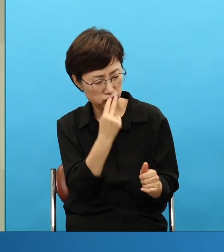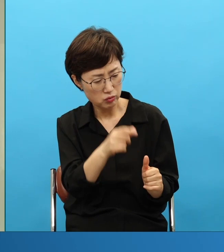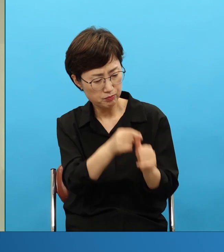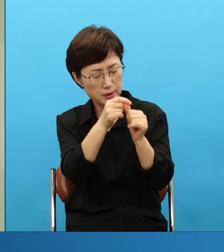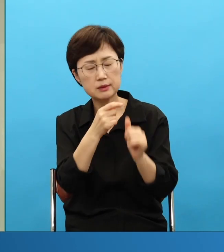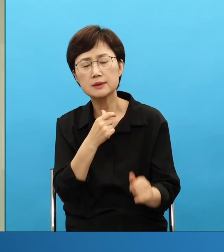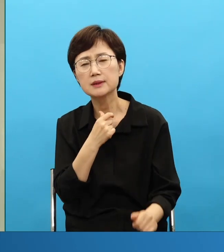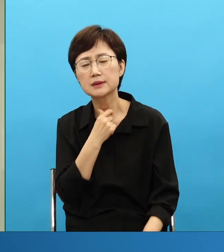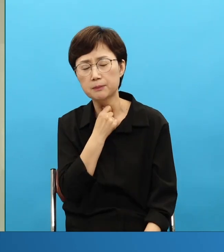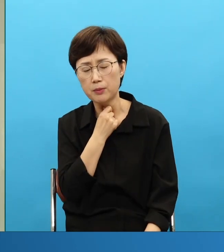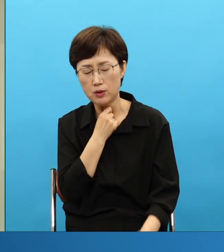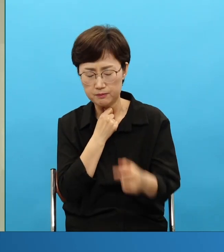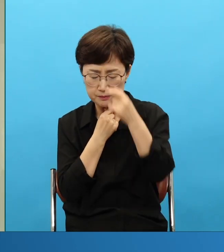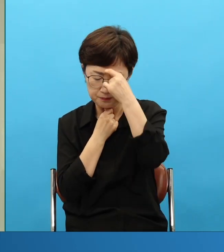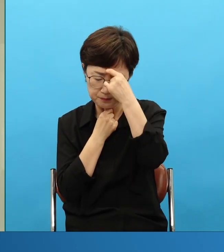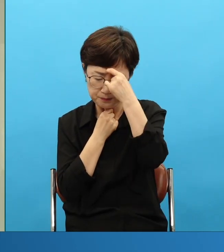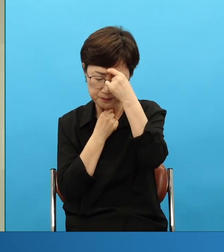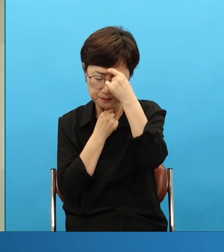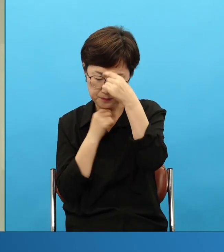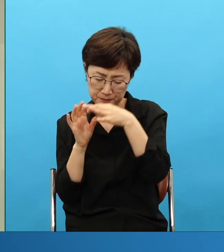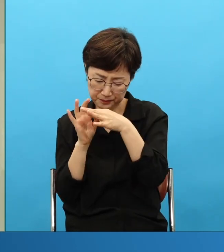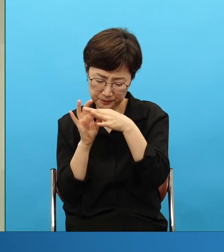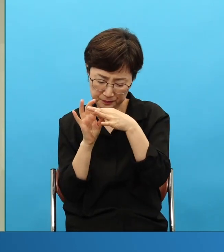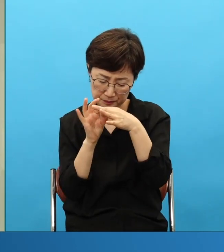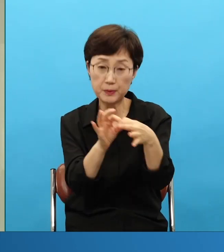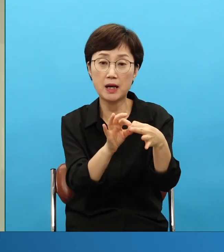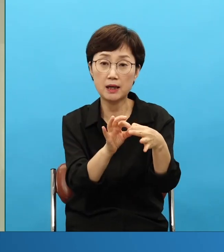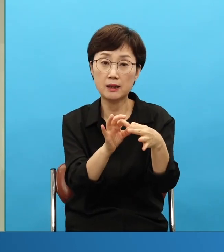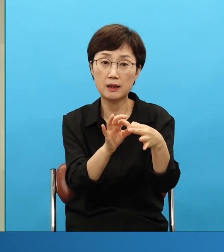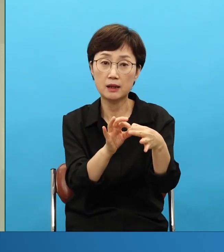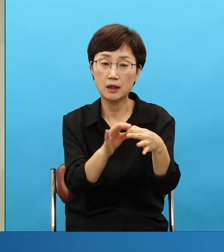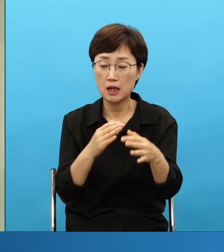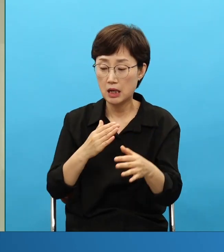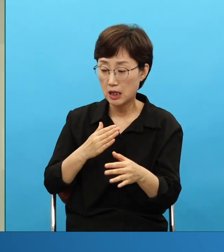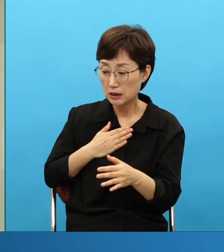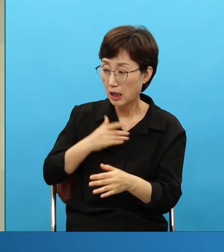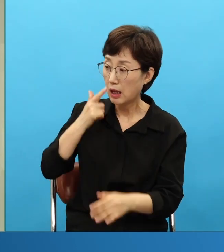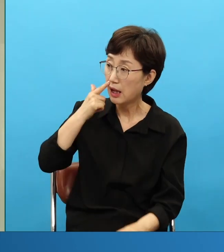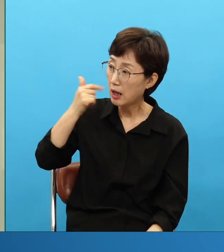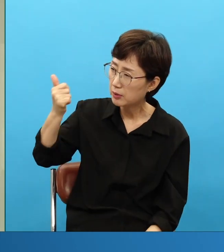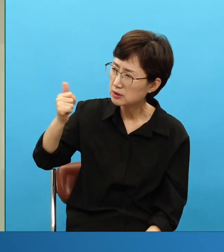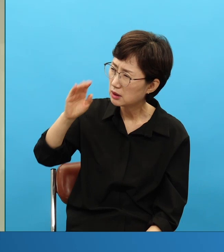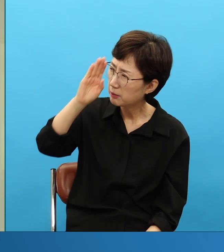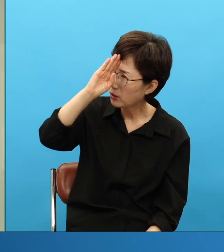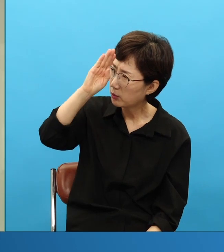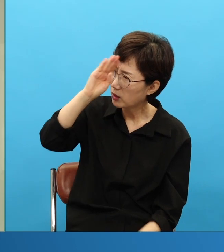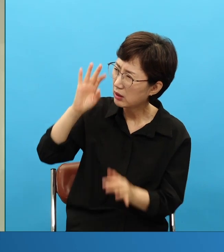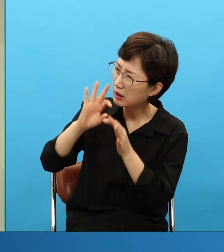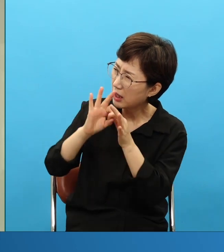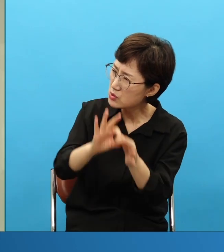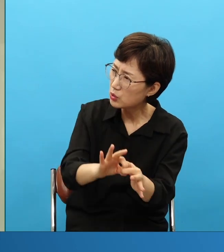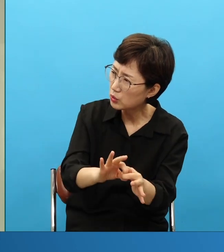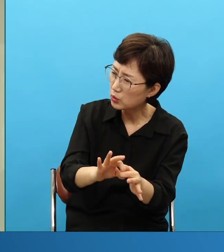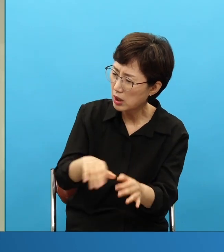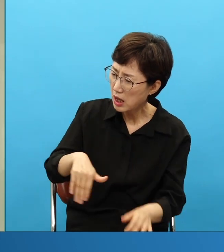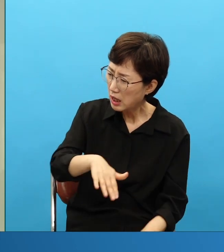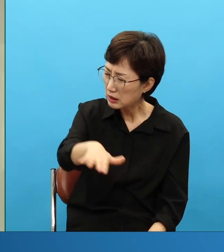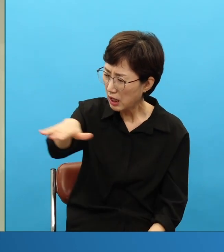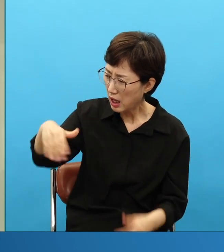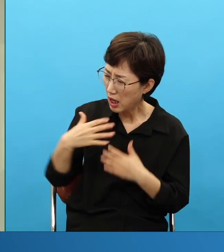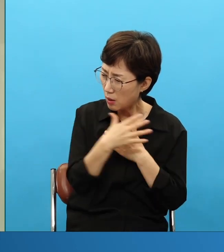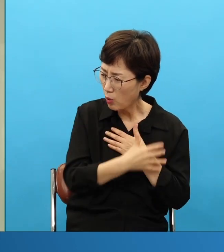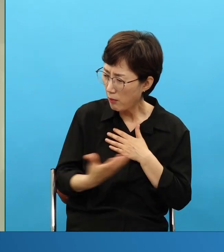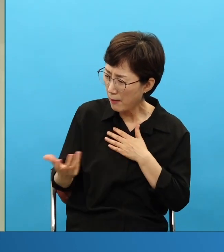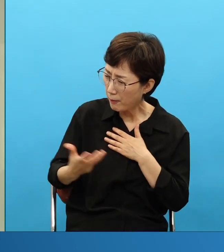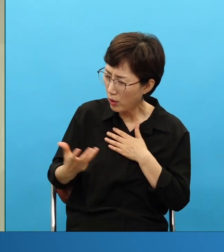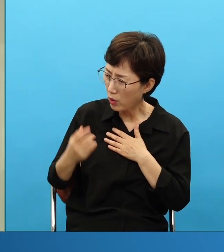family line. 그 기도했습니다. I prayed that prayer. 왜 내 주위에는 또 우리 아버지는 늘 저렇게 아프냐? And why is my father and the people around me always so